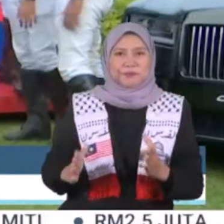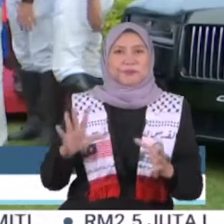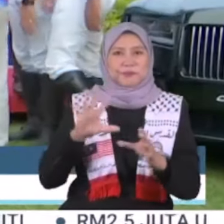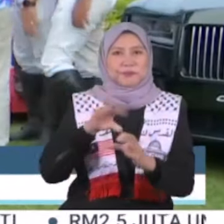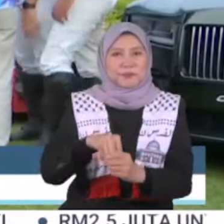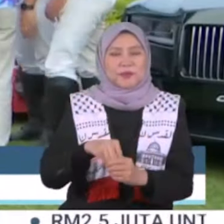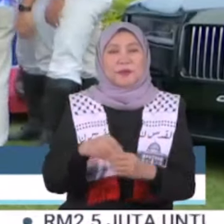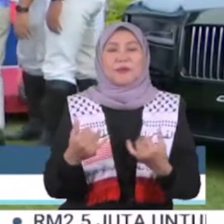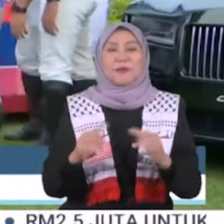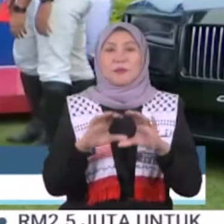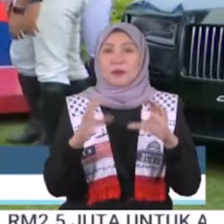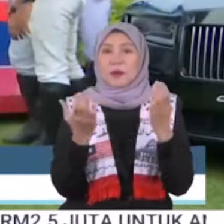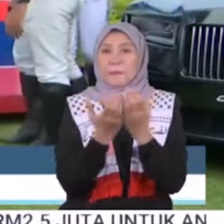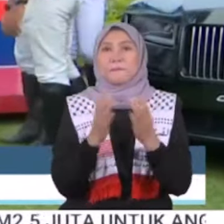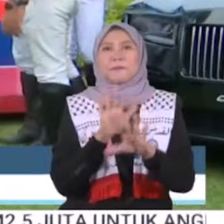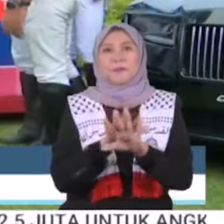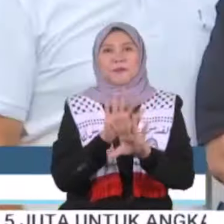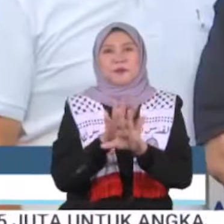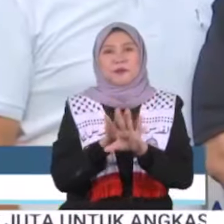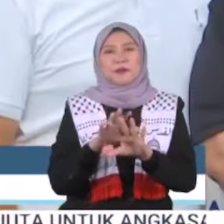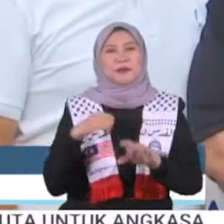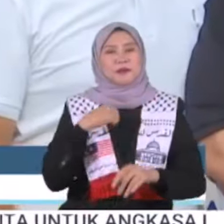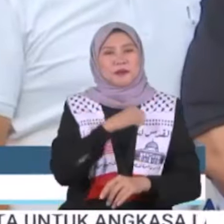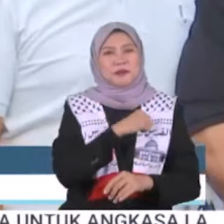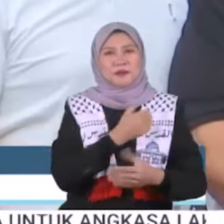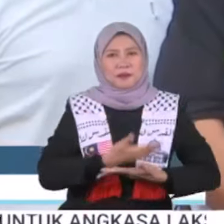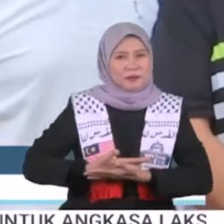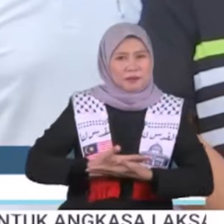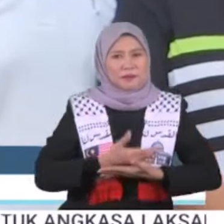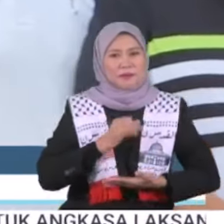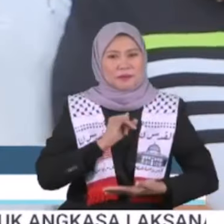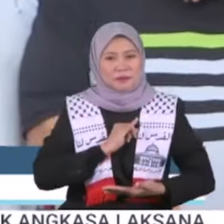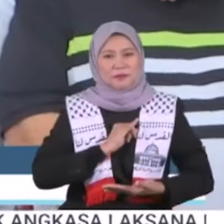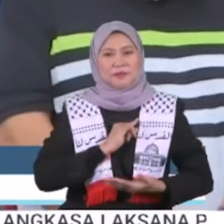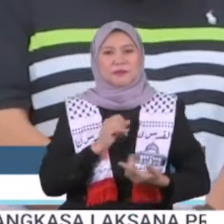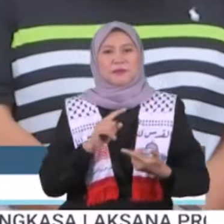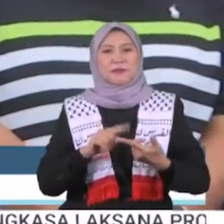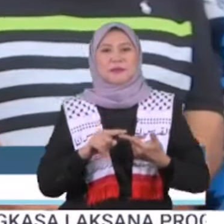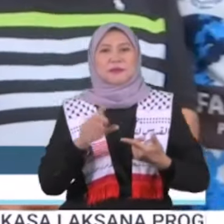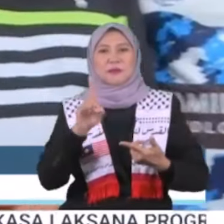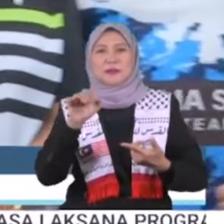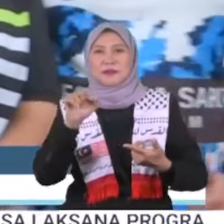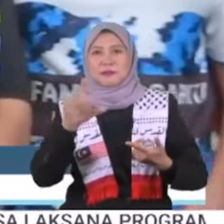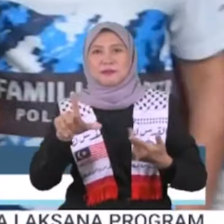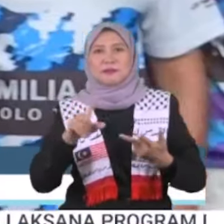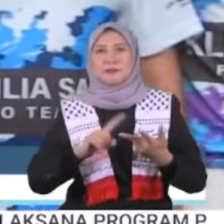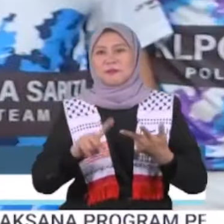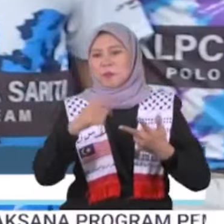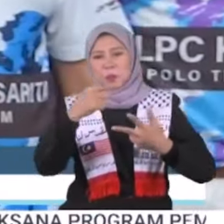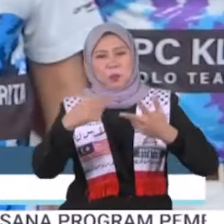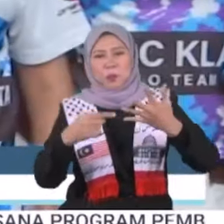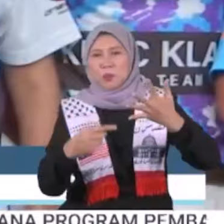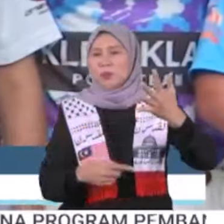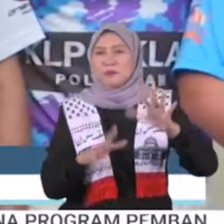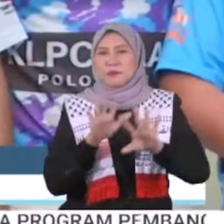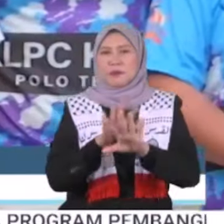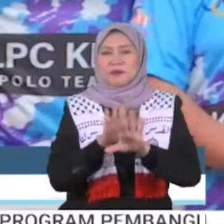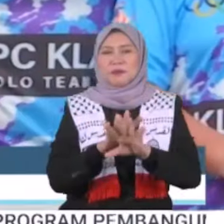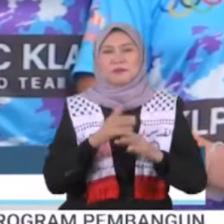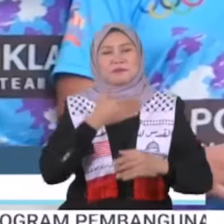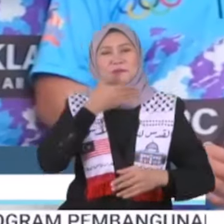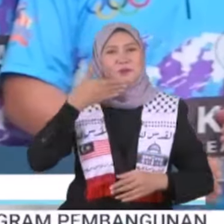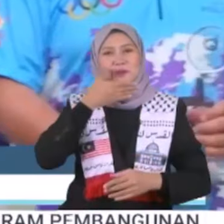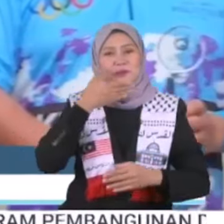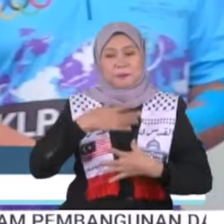insyaAllah daripada club kita ada ramai. Anak saya seorang, ada lagi Daniel Esfahan, ada ramai lagi lah yang